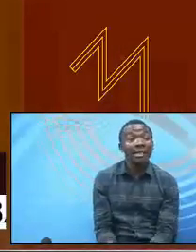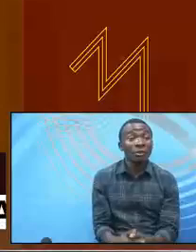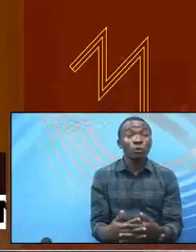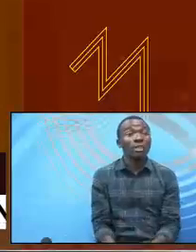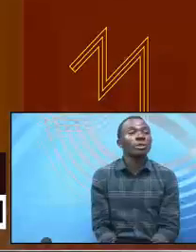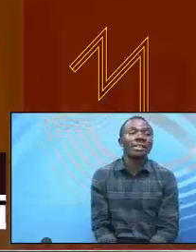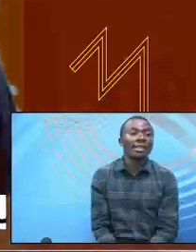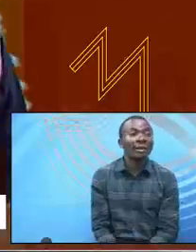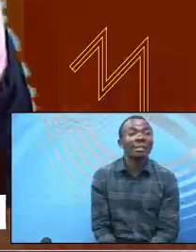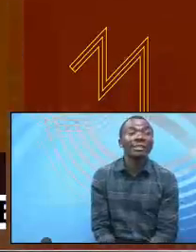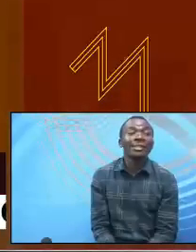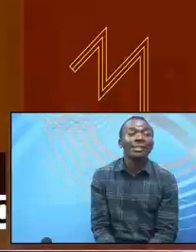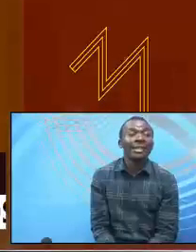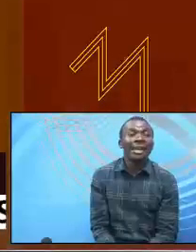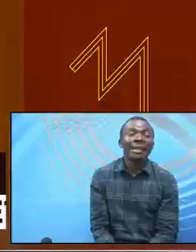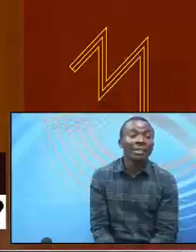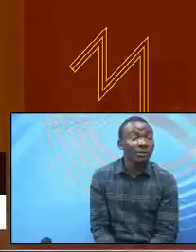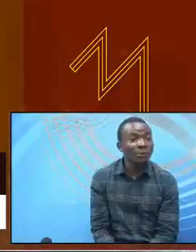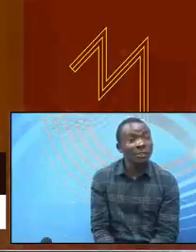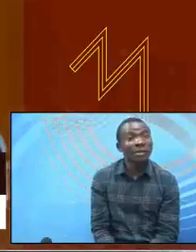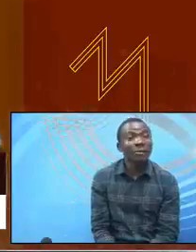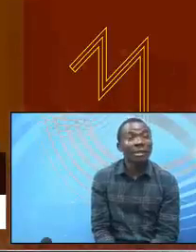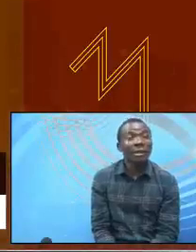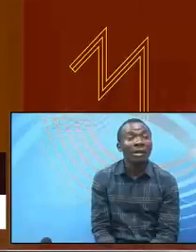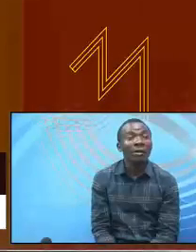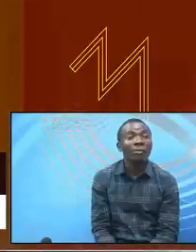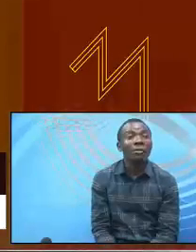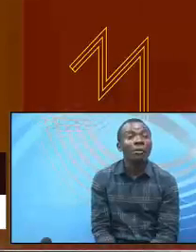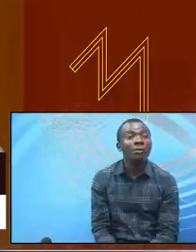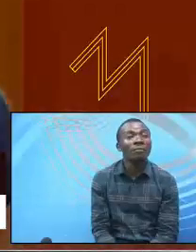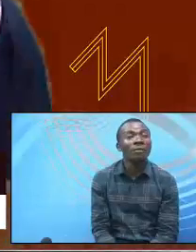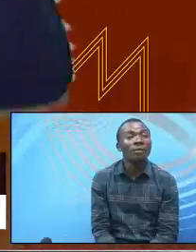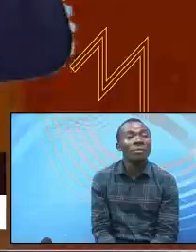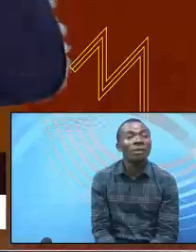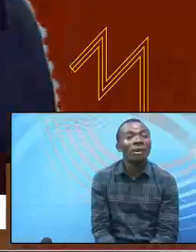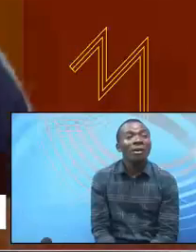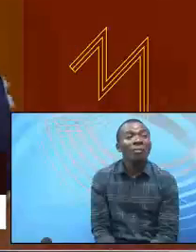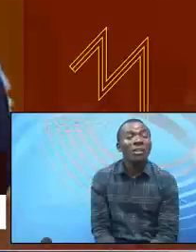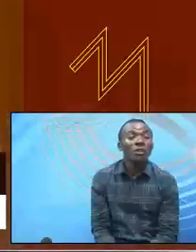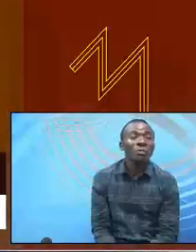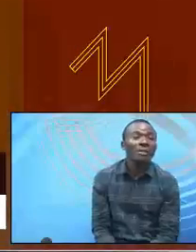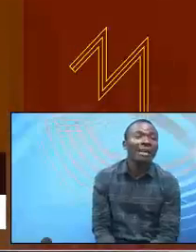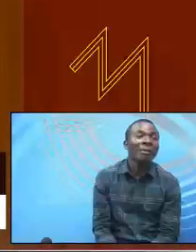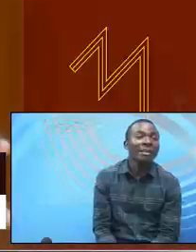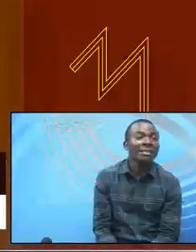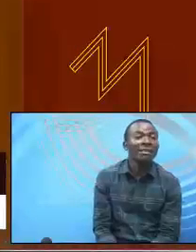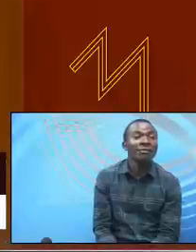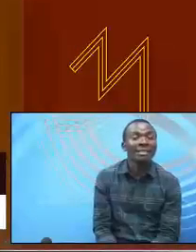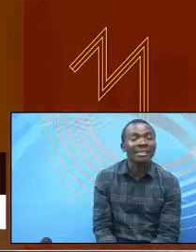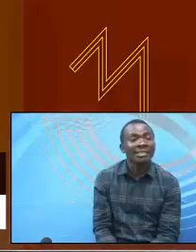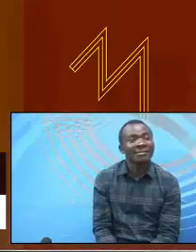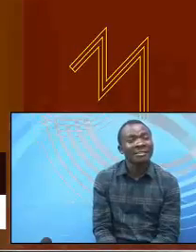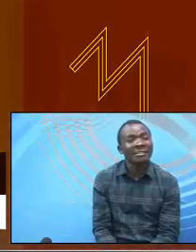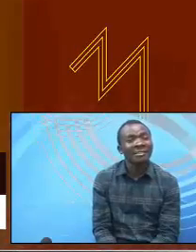hari natwe dukunda gusenga nk'abandi ariko iyo tuje tukabura uburyo bwo kumva ibyo bishop cyangwa pasteur